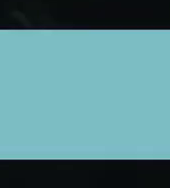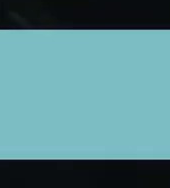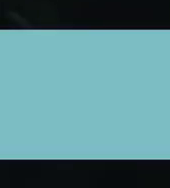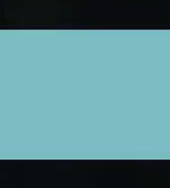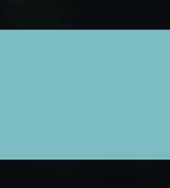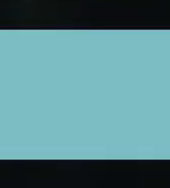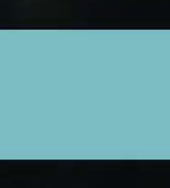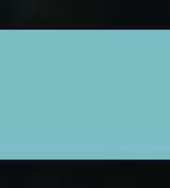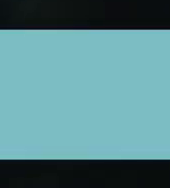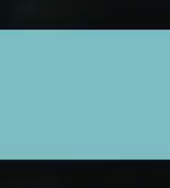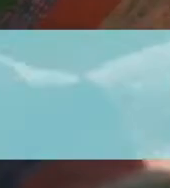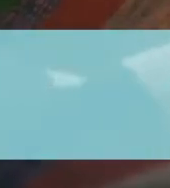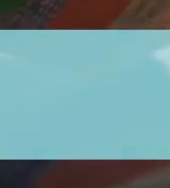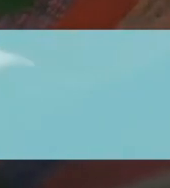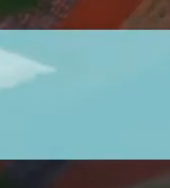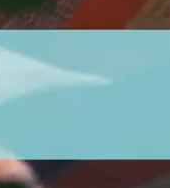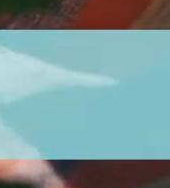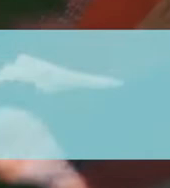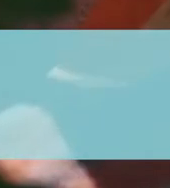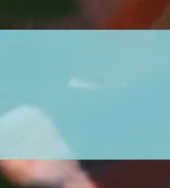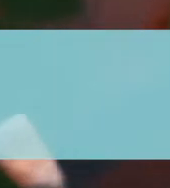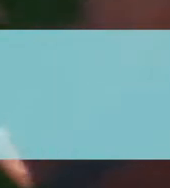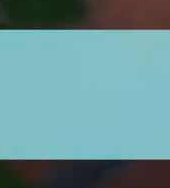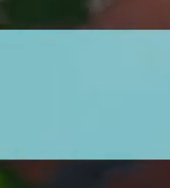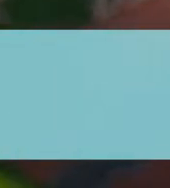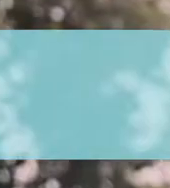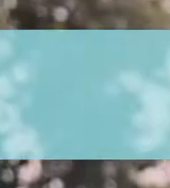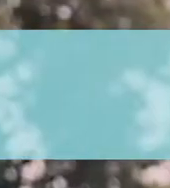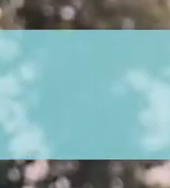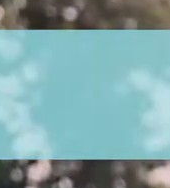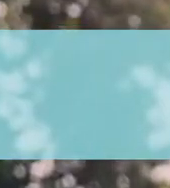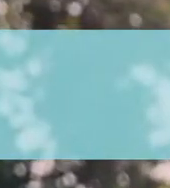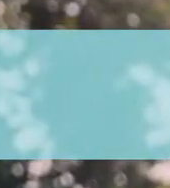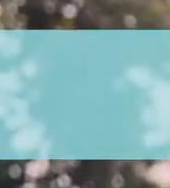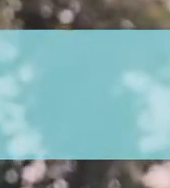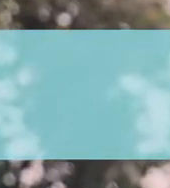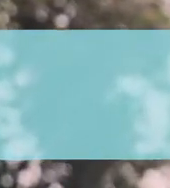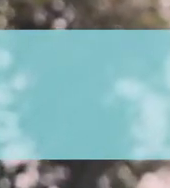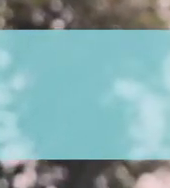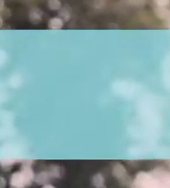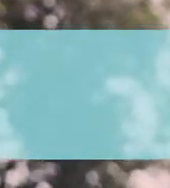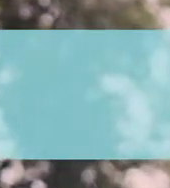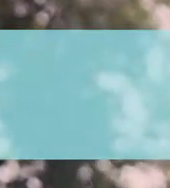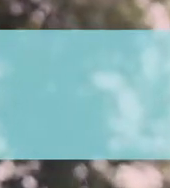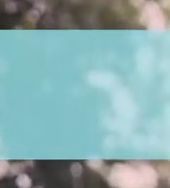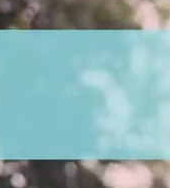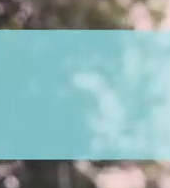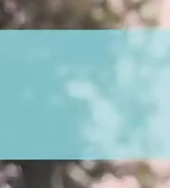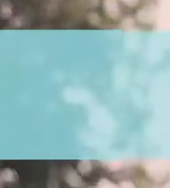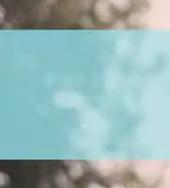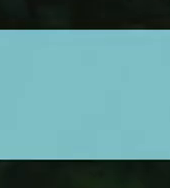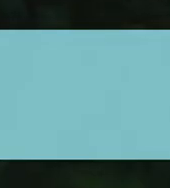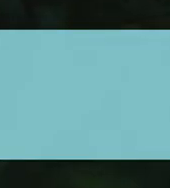Mari semua kita berdiri, mari semua cergaskan